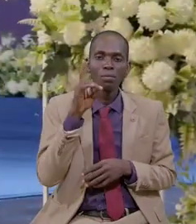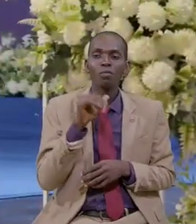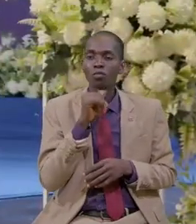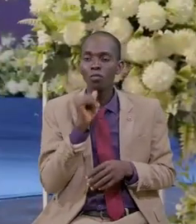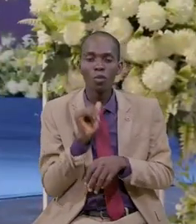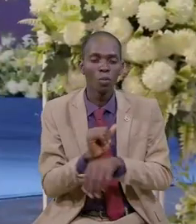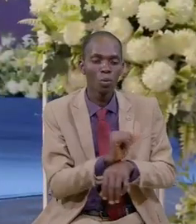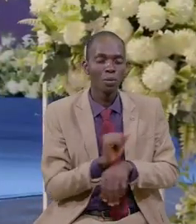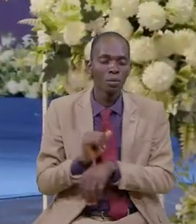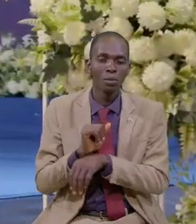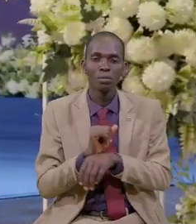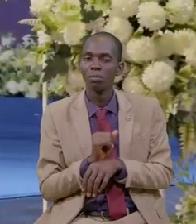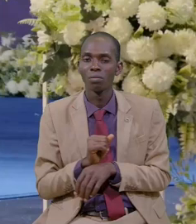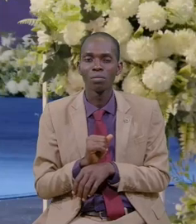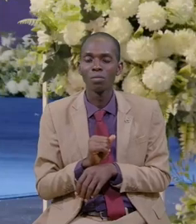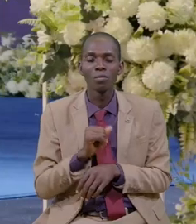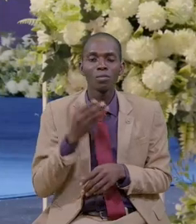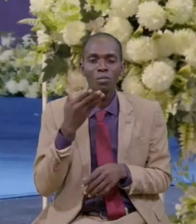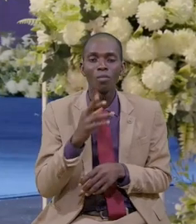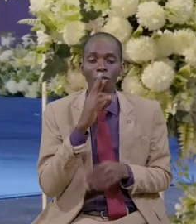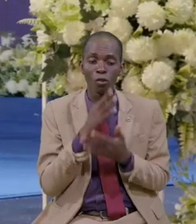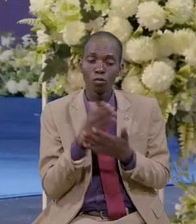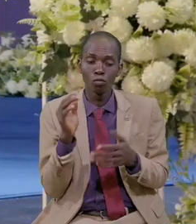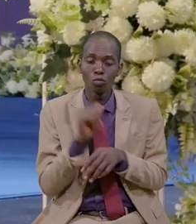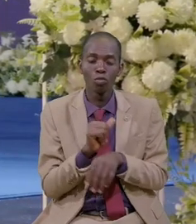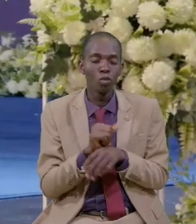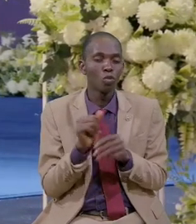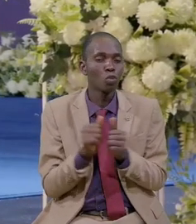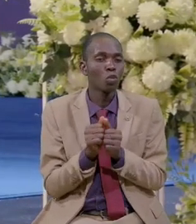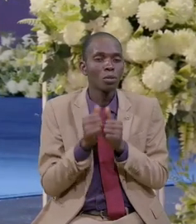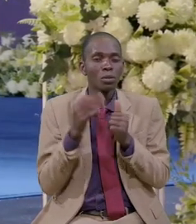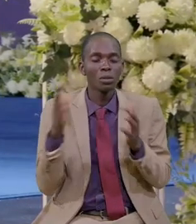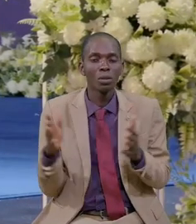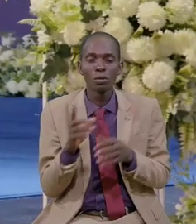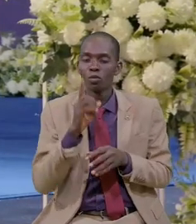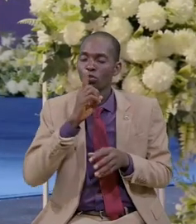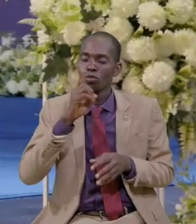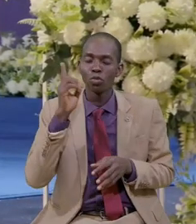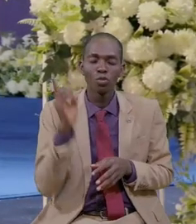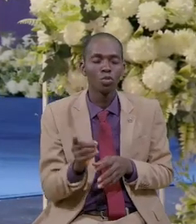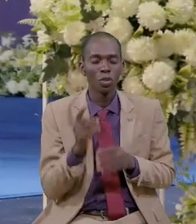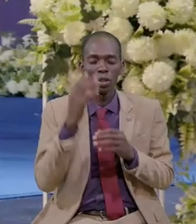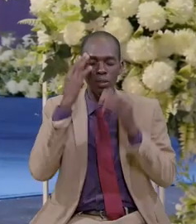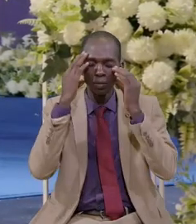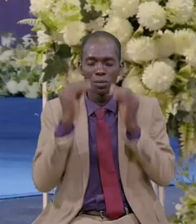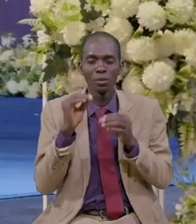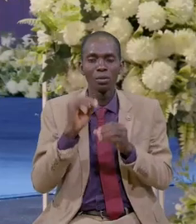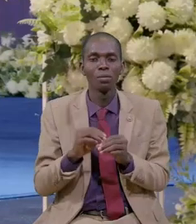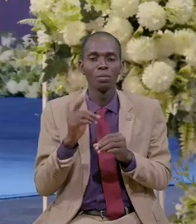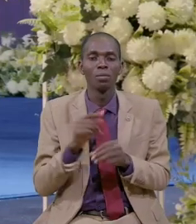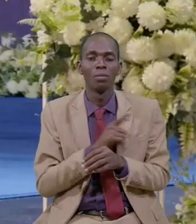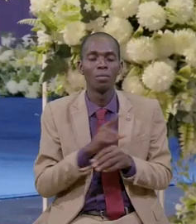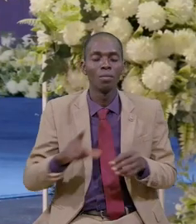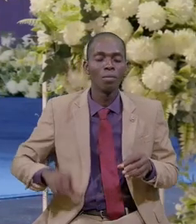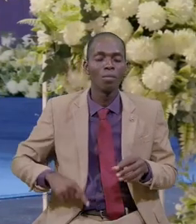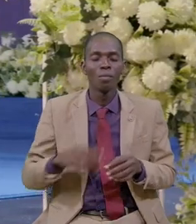Il y a des activités sans les vrais exploits, sans les vraies expériences dans le Seigneur,